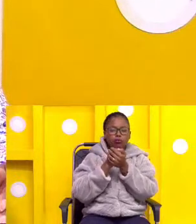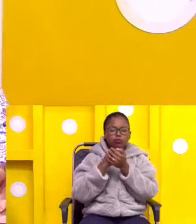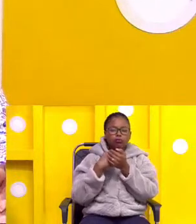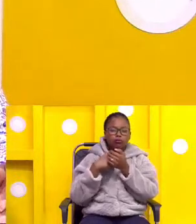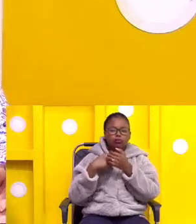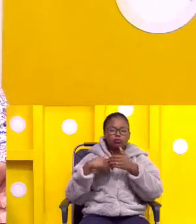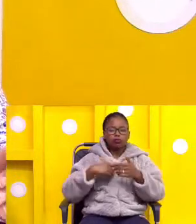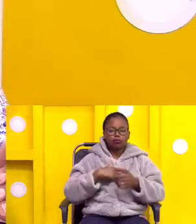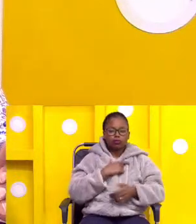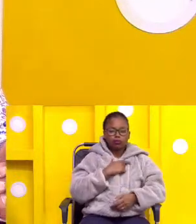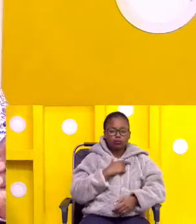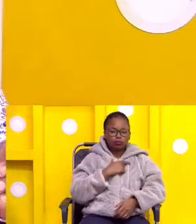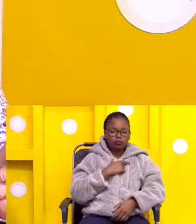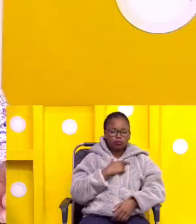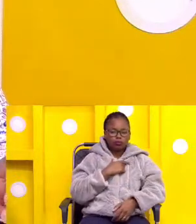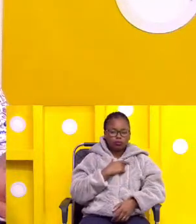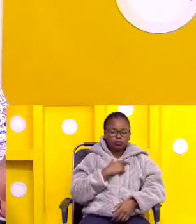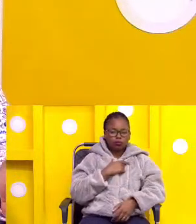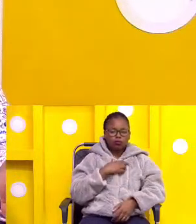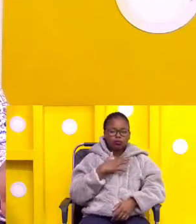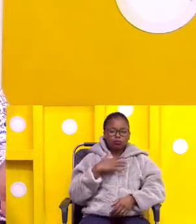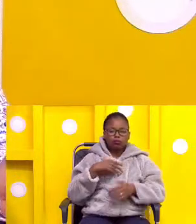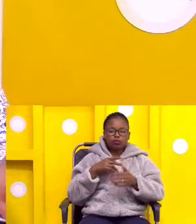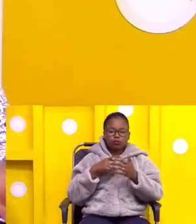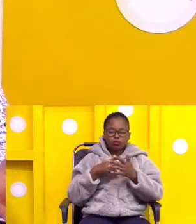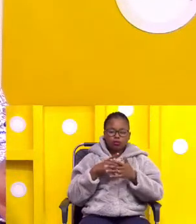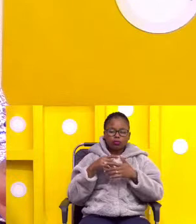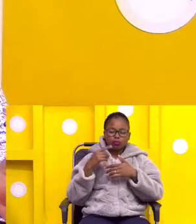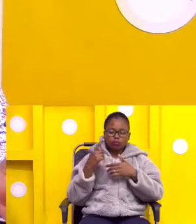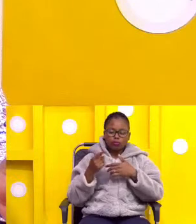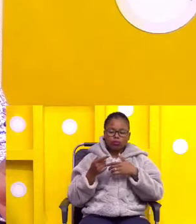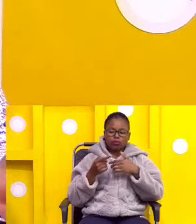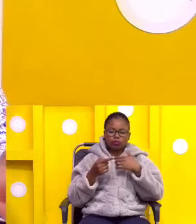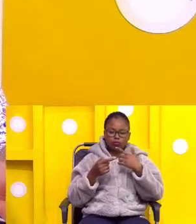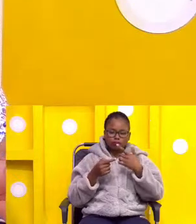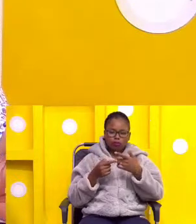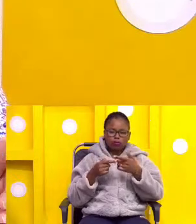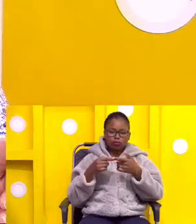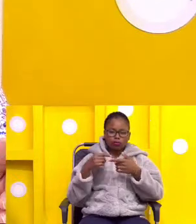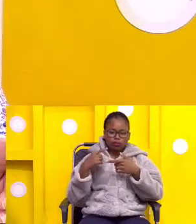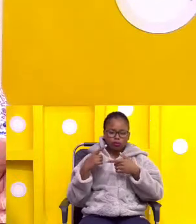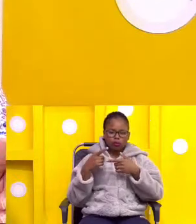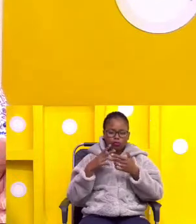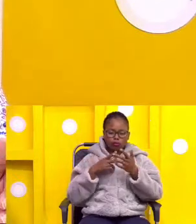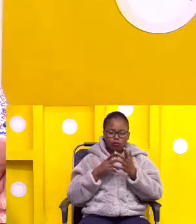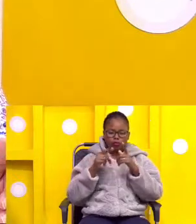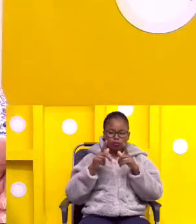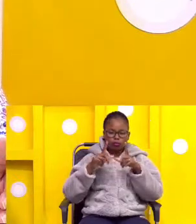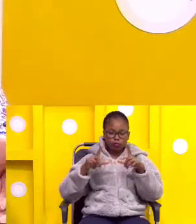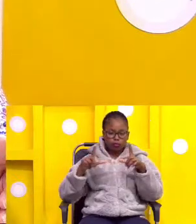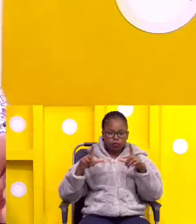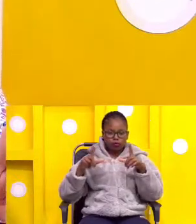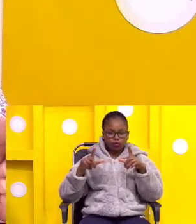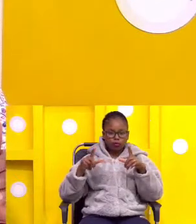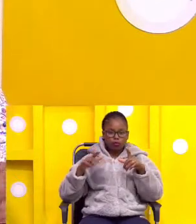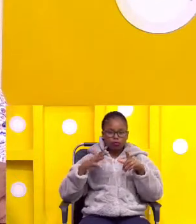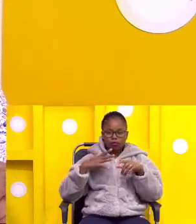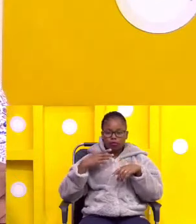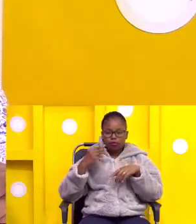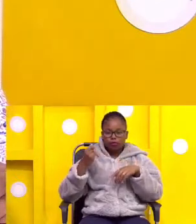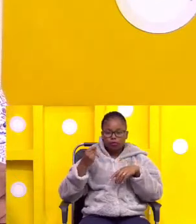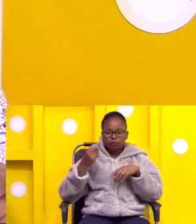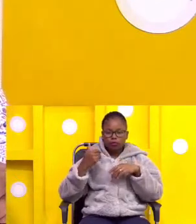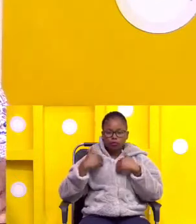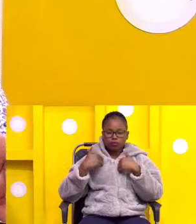guku na ndoka kurathire kurathire kurathire na ndiragurite mugunda na tubeca